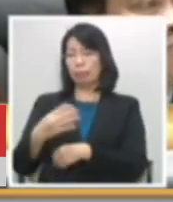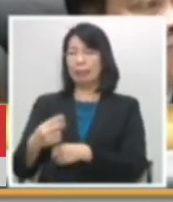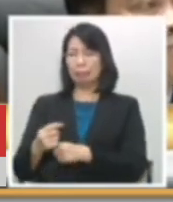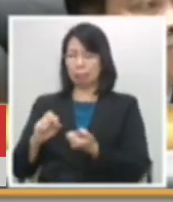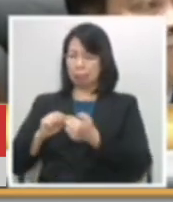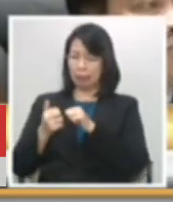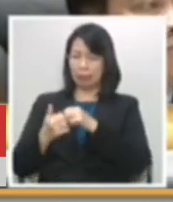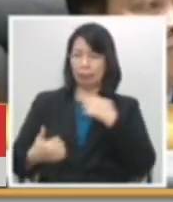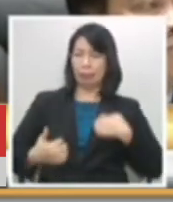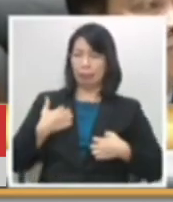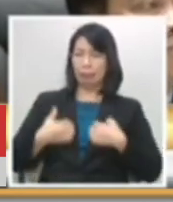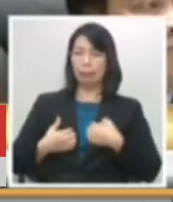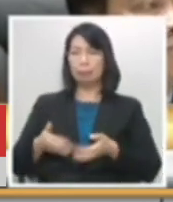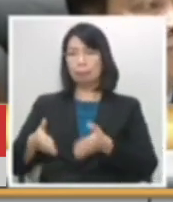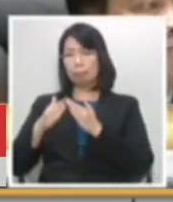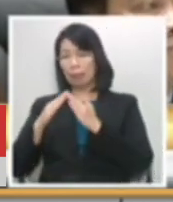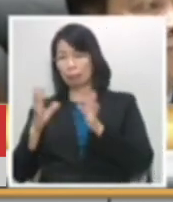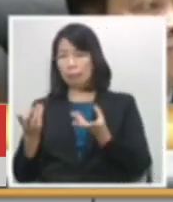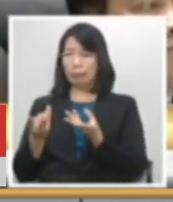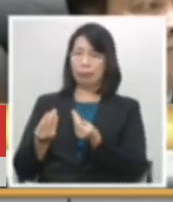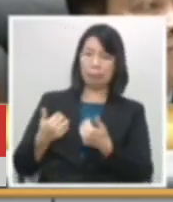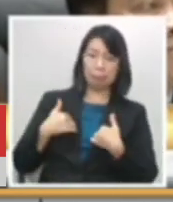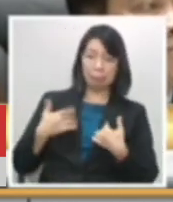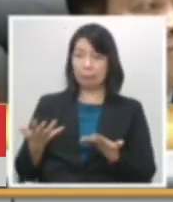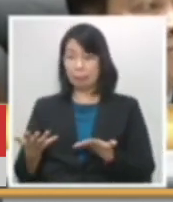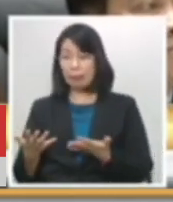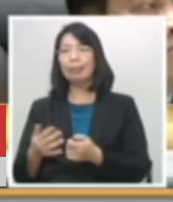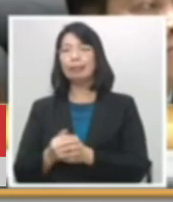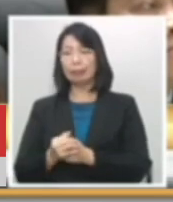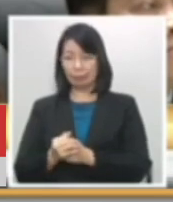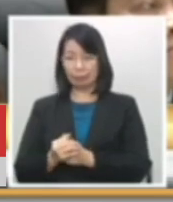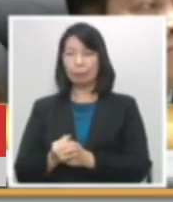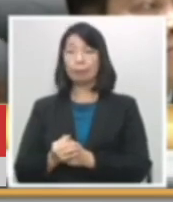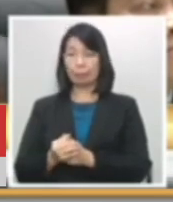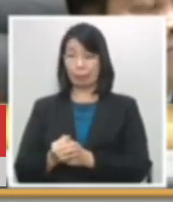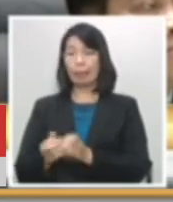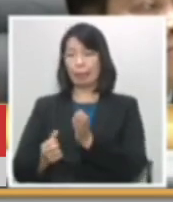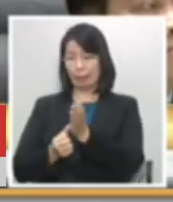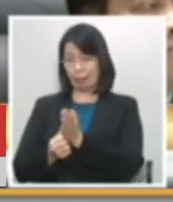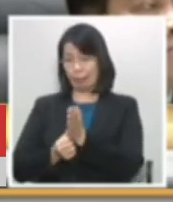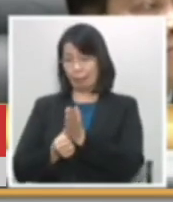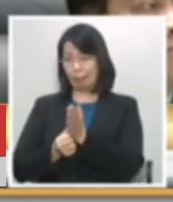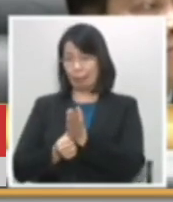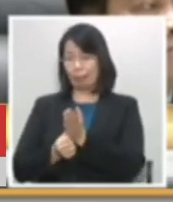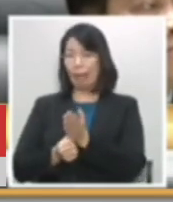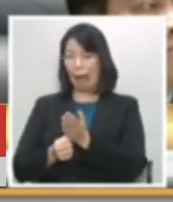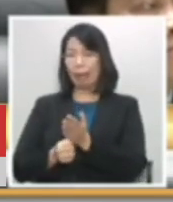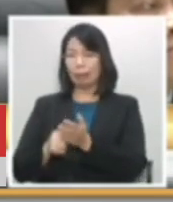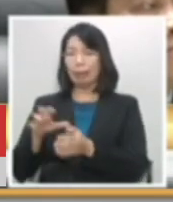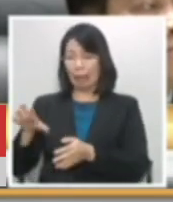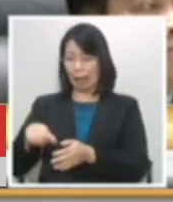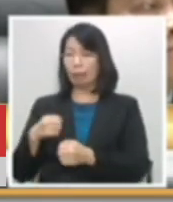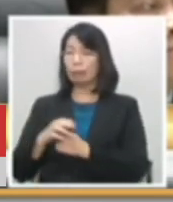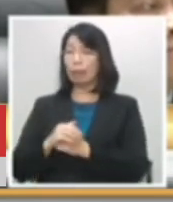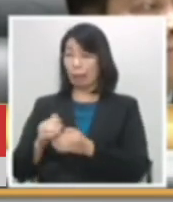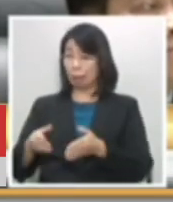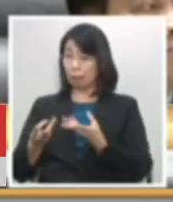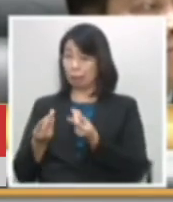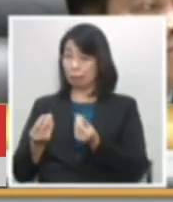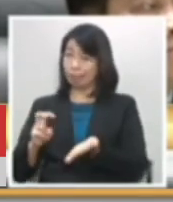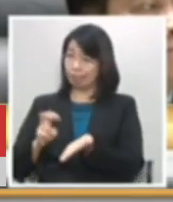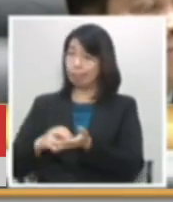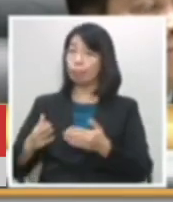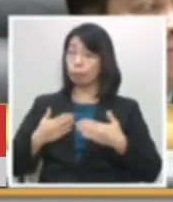พี่น้องประชาชนเมื่อเขามีกรรมสิทธิ์ในที่ดินเขาสามารถที่จะเข้าแหล่งเงินทุนได้เขาสามารถที่จะน